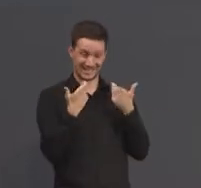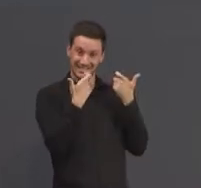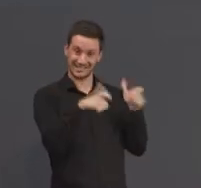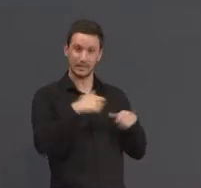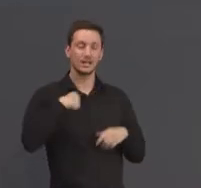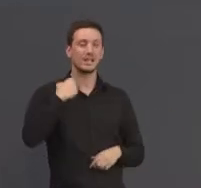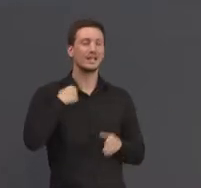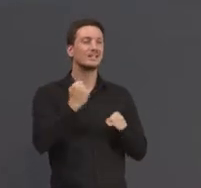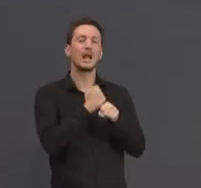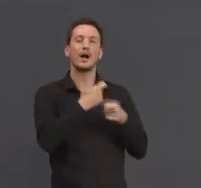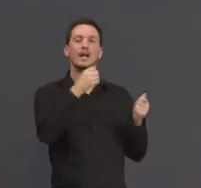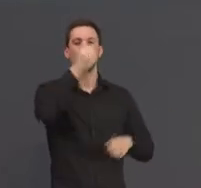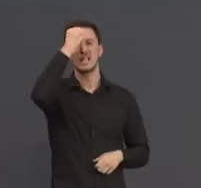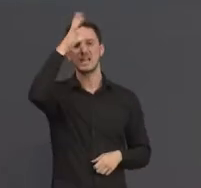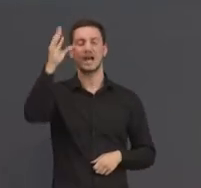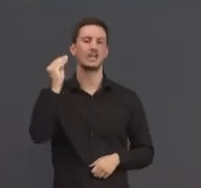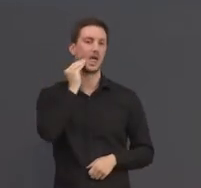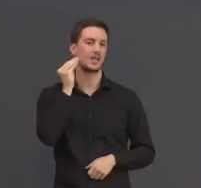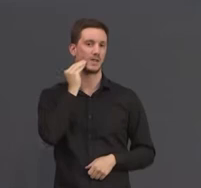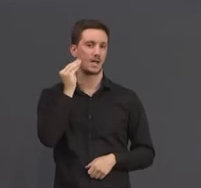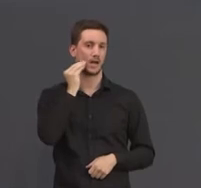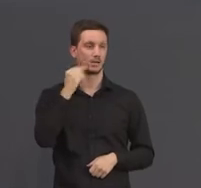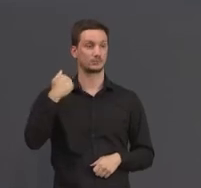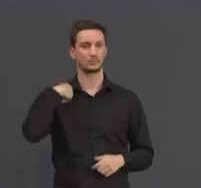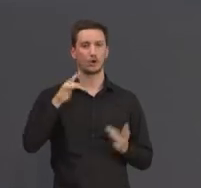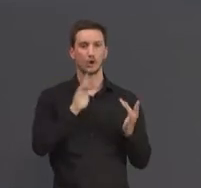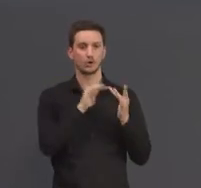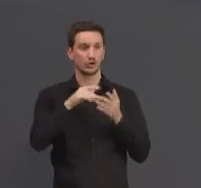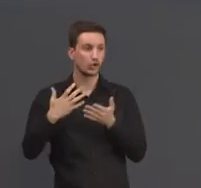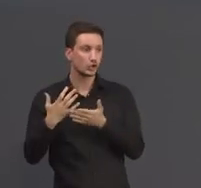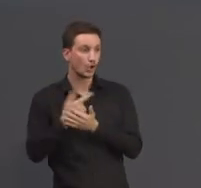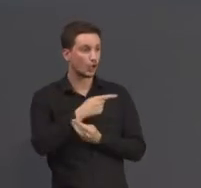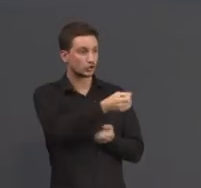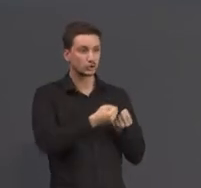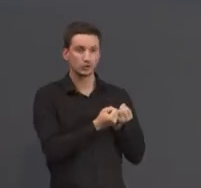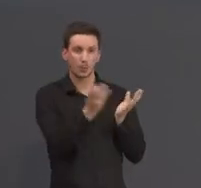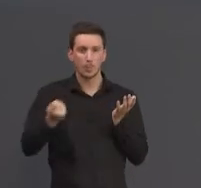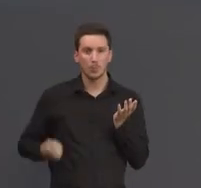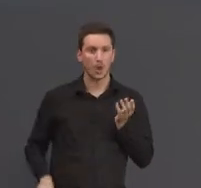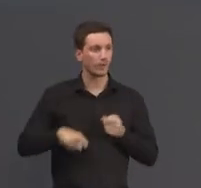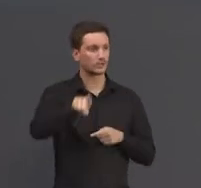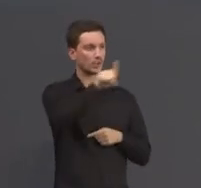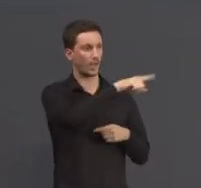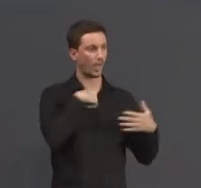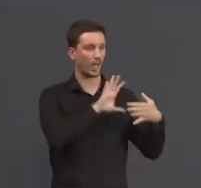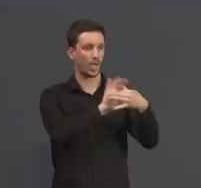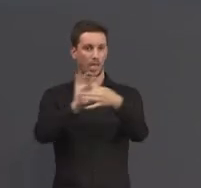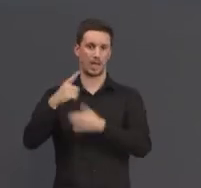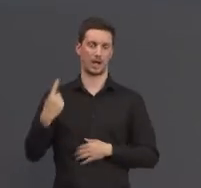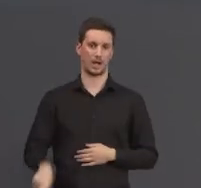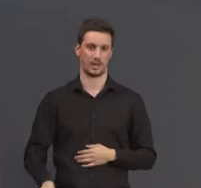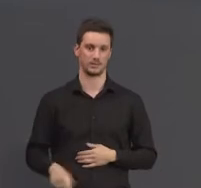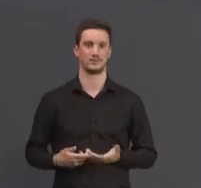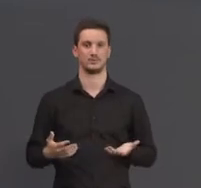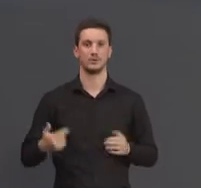és la intel·ligència artificial, té punts de contacte amb totes les disciplines en què us gradueu avui.